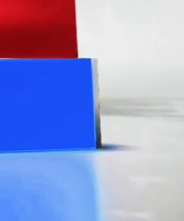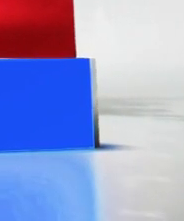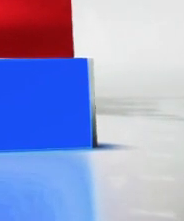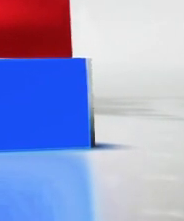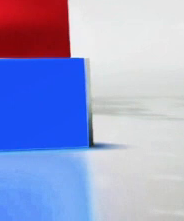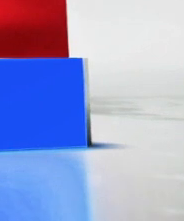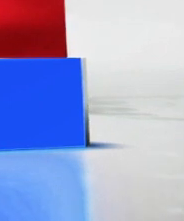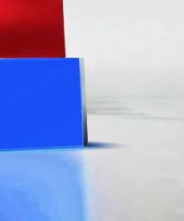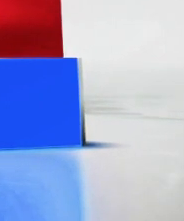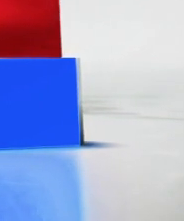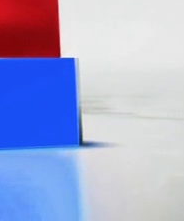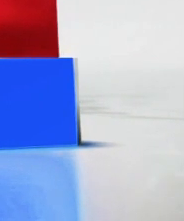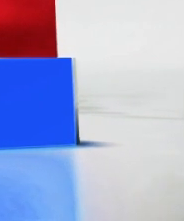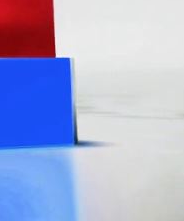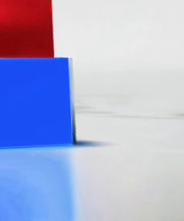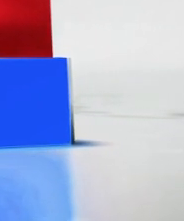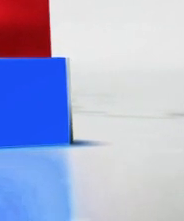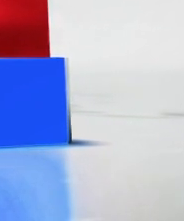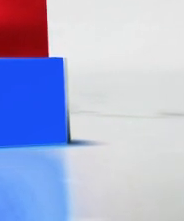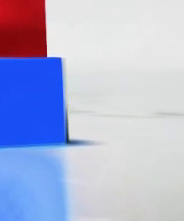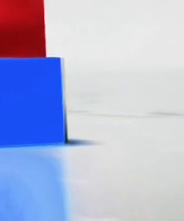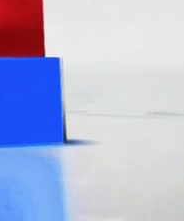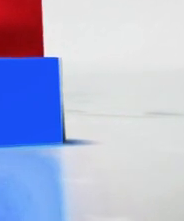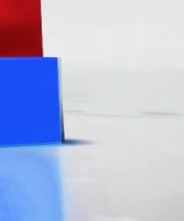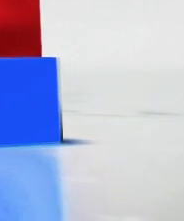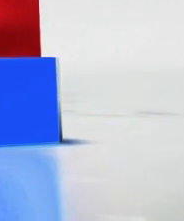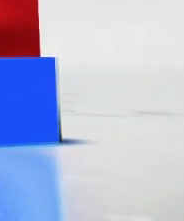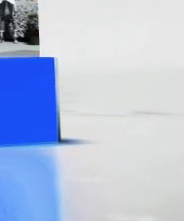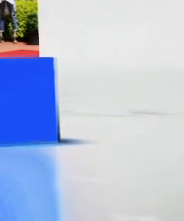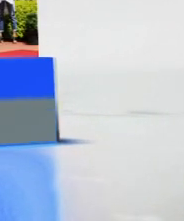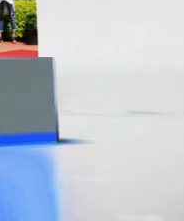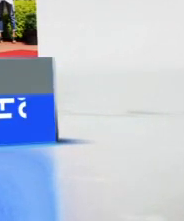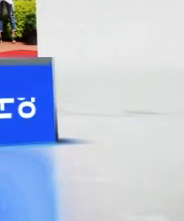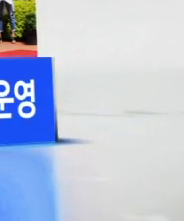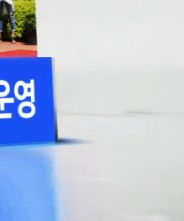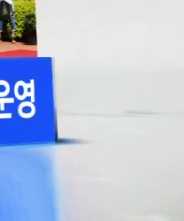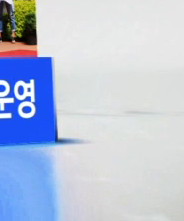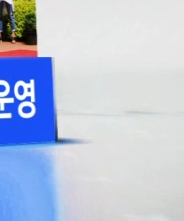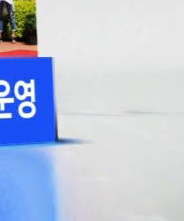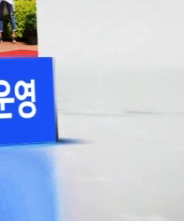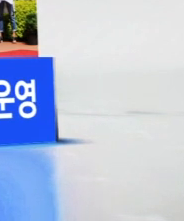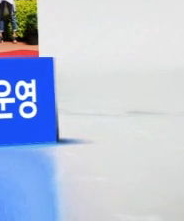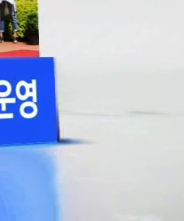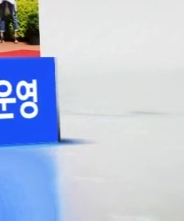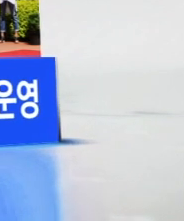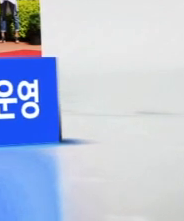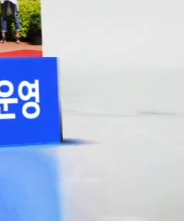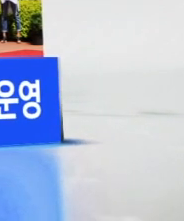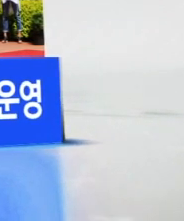자 페스티벌이 대구 직업능력개발원에서 열렸습니다. 제6회 도시농업박람회 기간 중